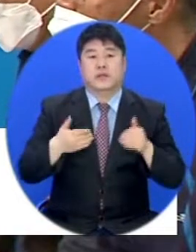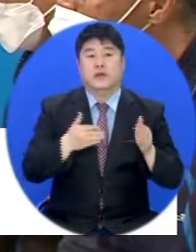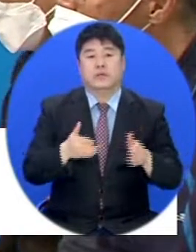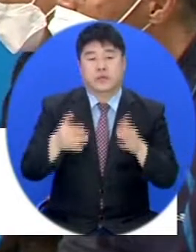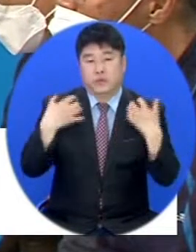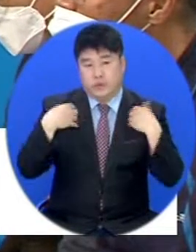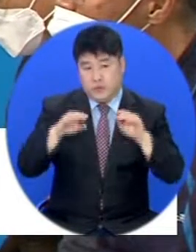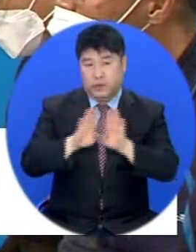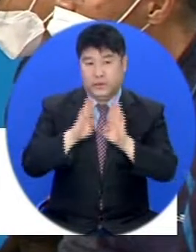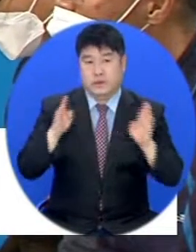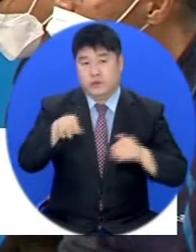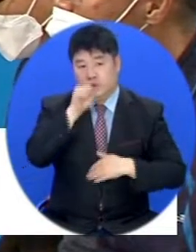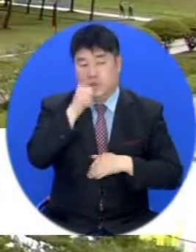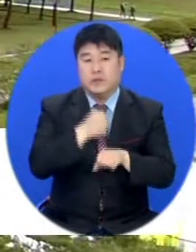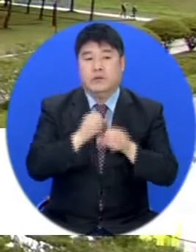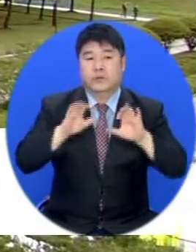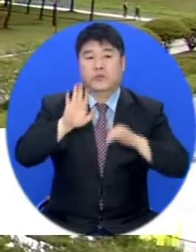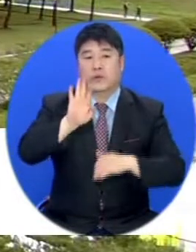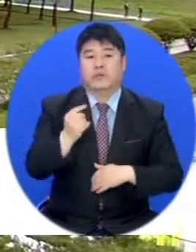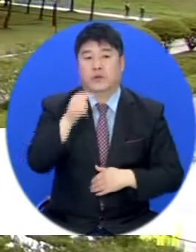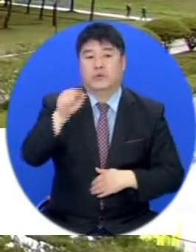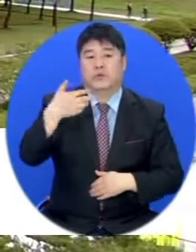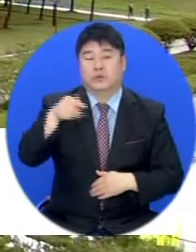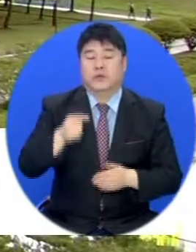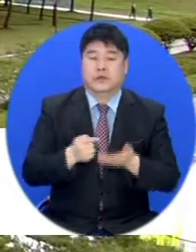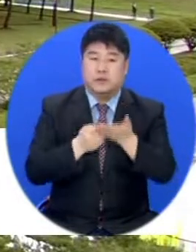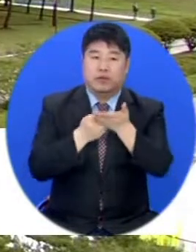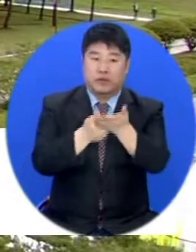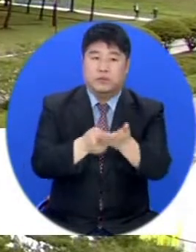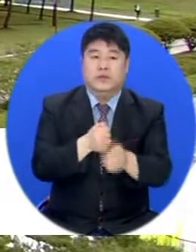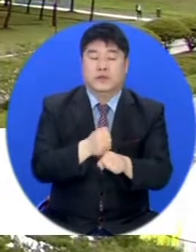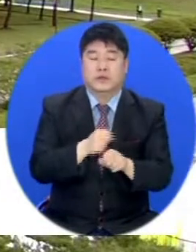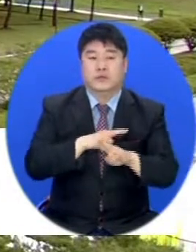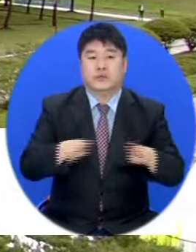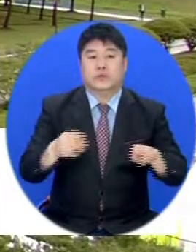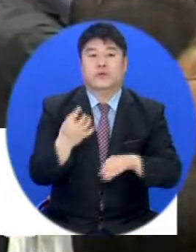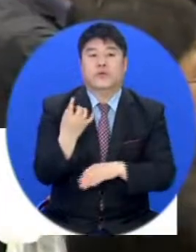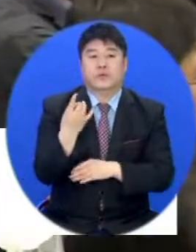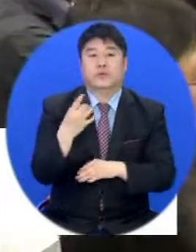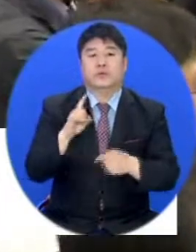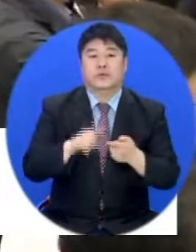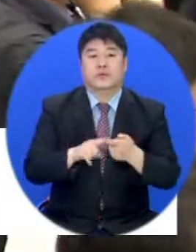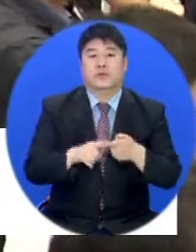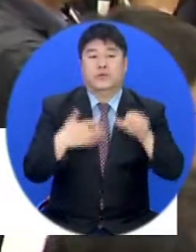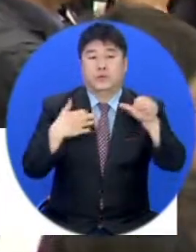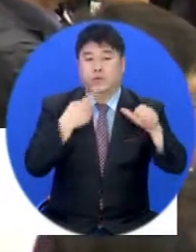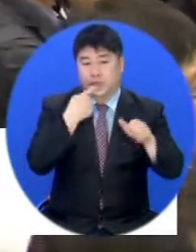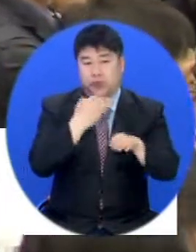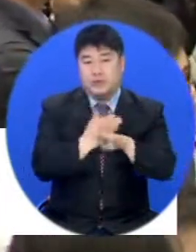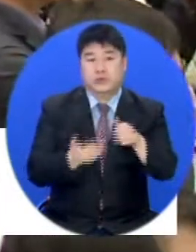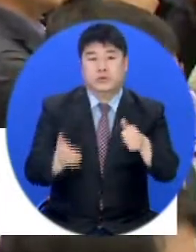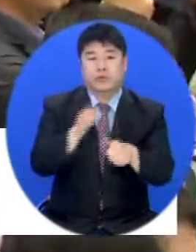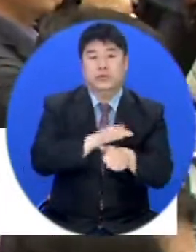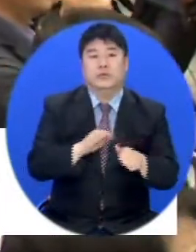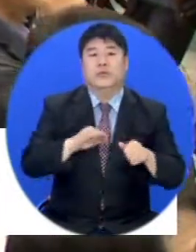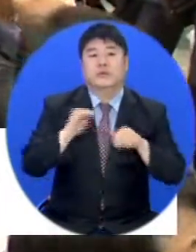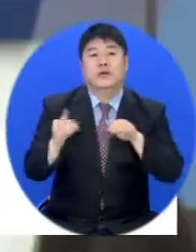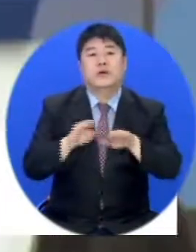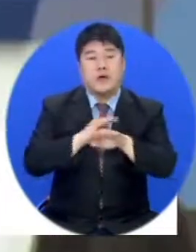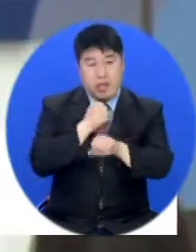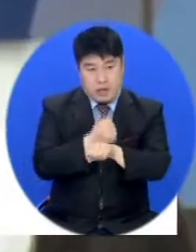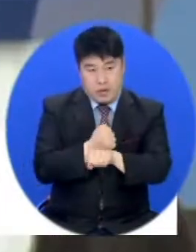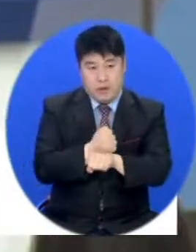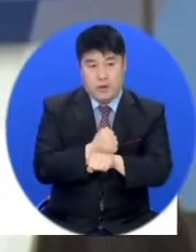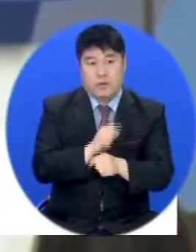열었으면 좋겠다며 국가보훈처에 낸 의견을 철회하고 당초대로 국립 5.18 민주묘지에서 치르기로 했다고